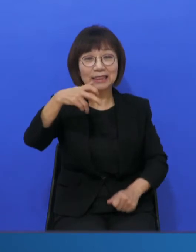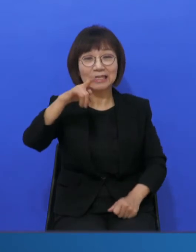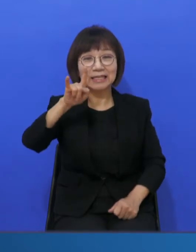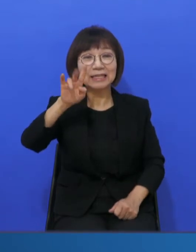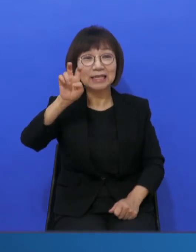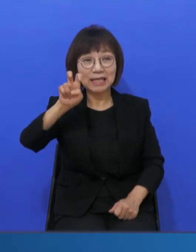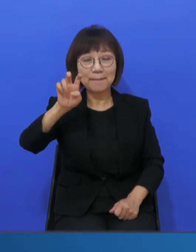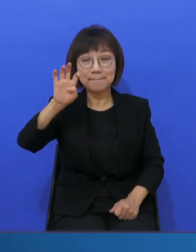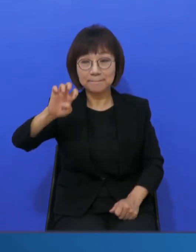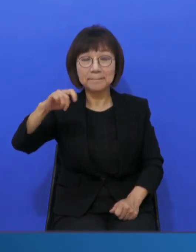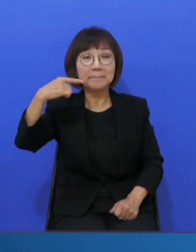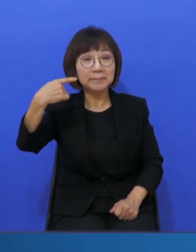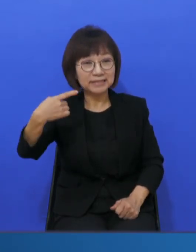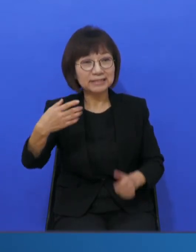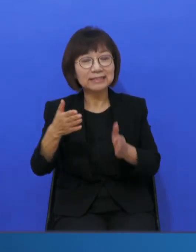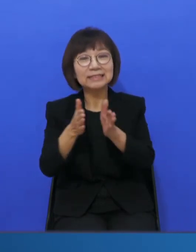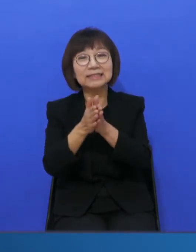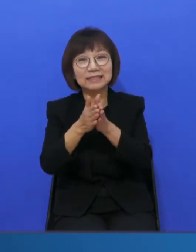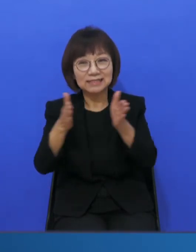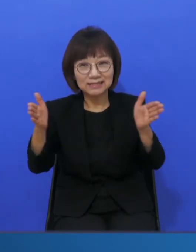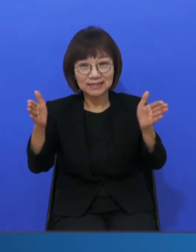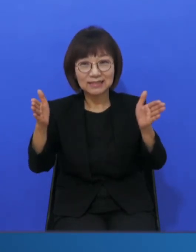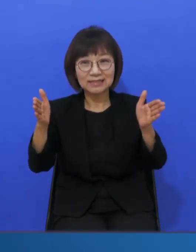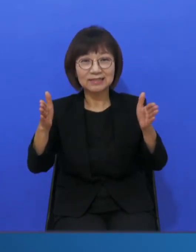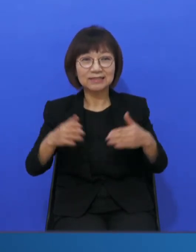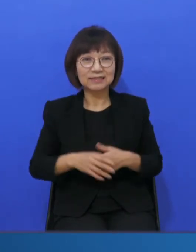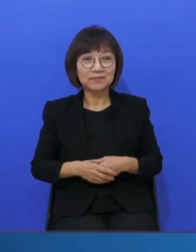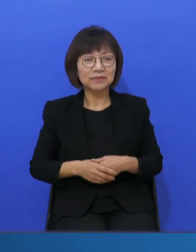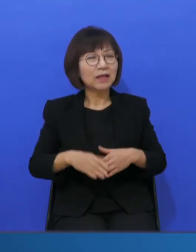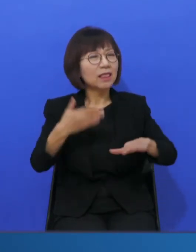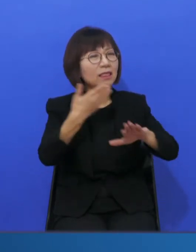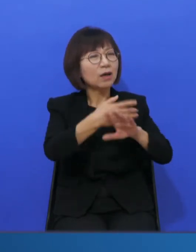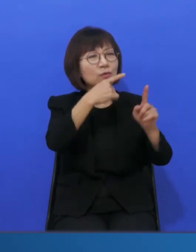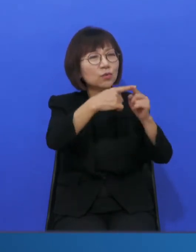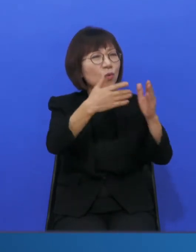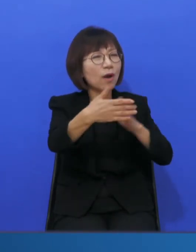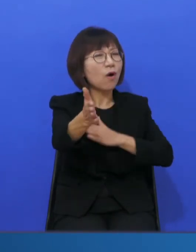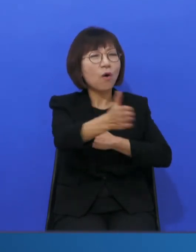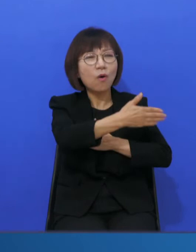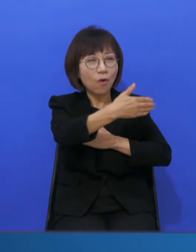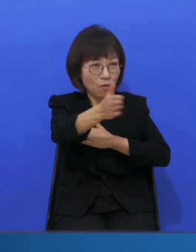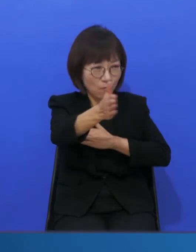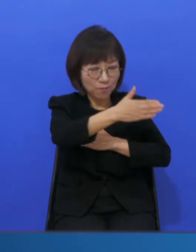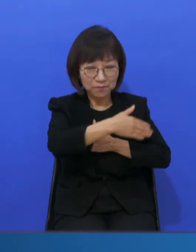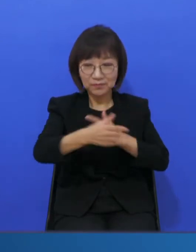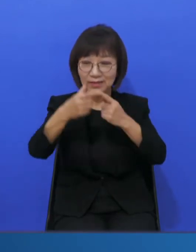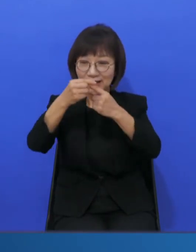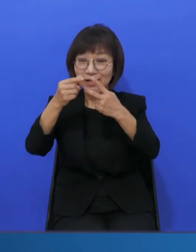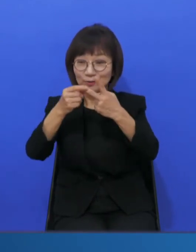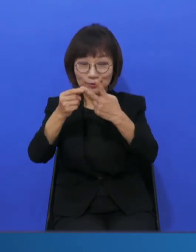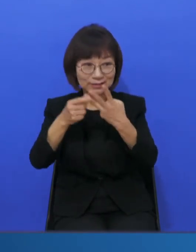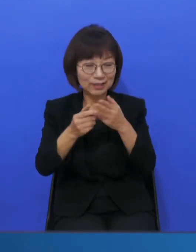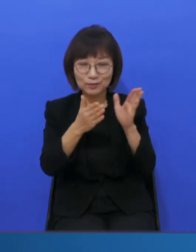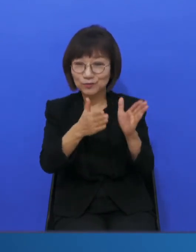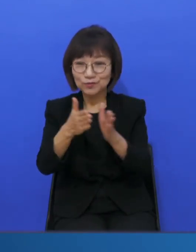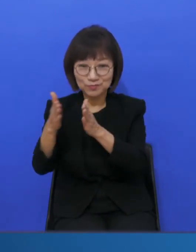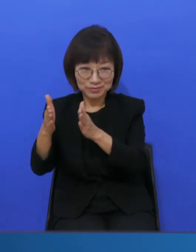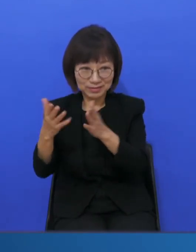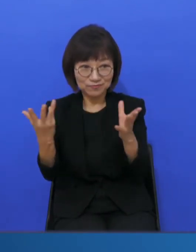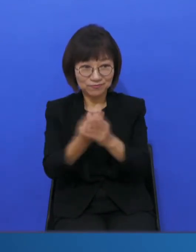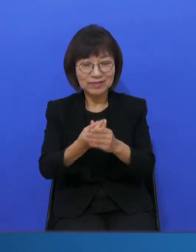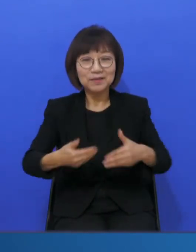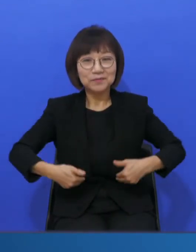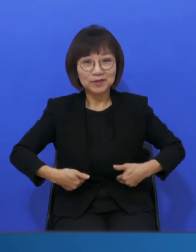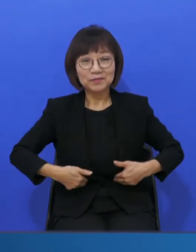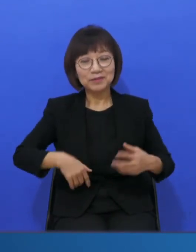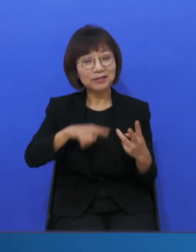these churches. 해야 됩니다. We have to do 그 어느 교회에서도 안 하고 있으면 세 가지 캠프 해야 됩니다. No other church is doing this. So we must do these 3